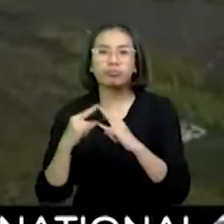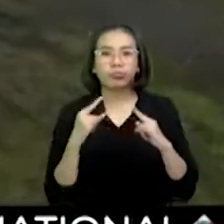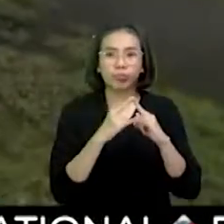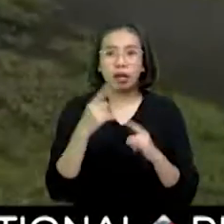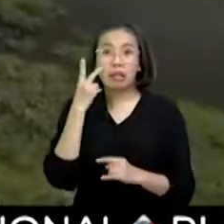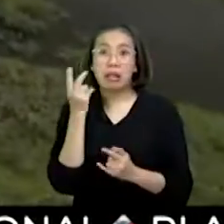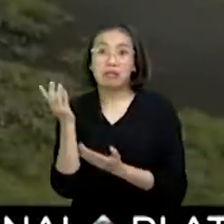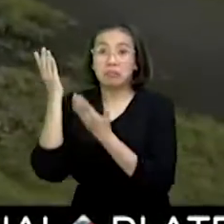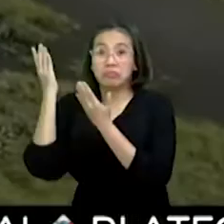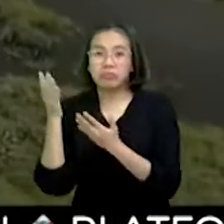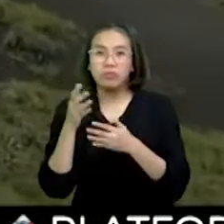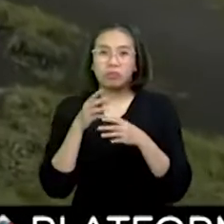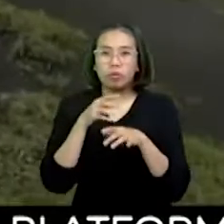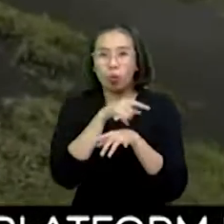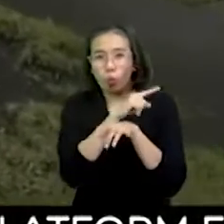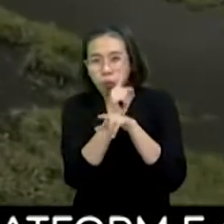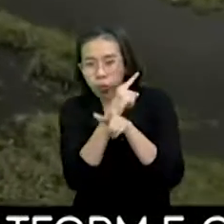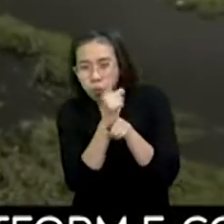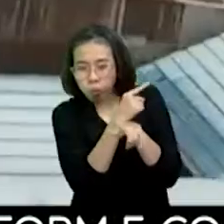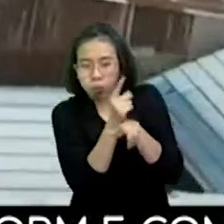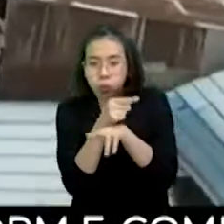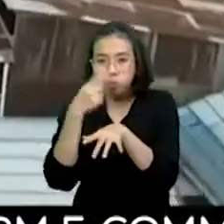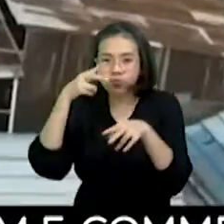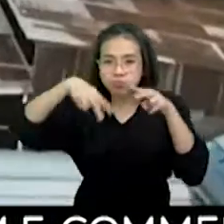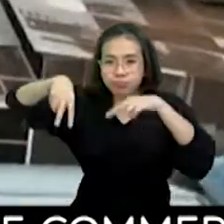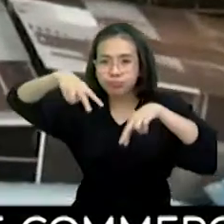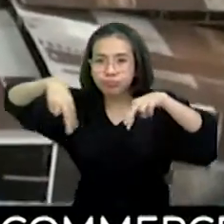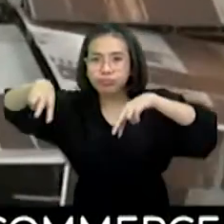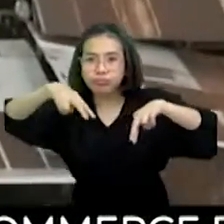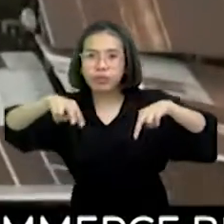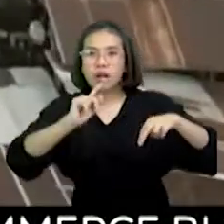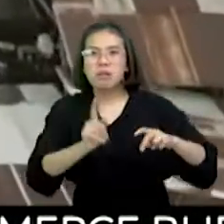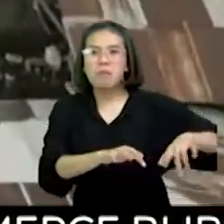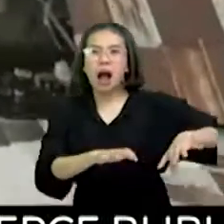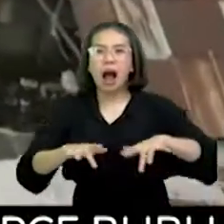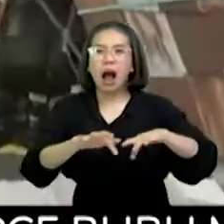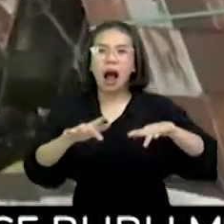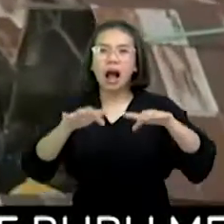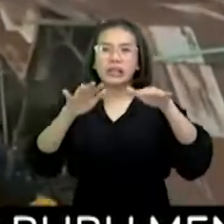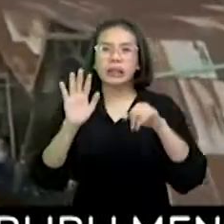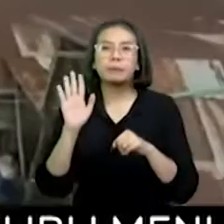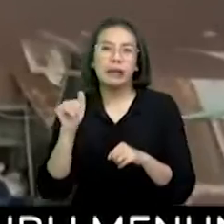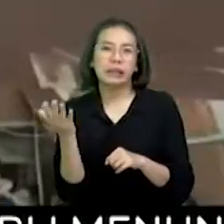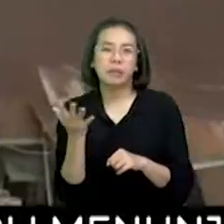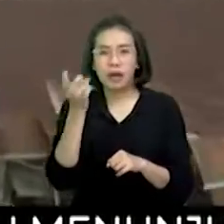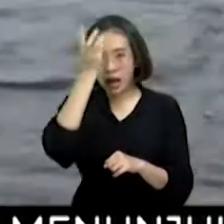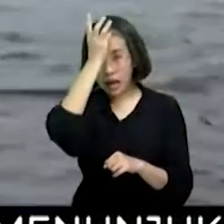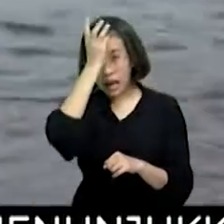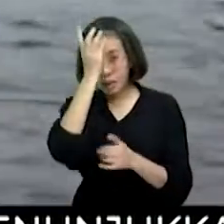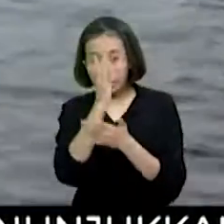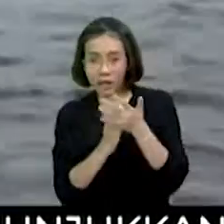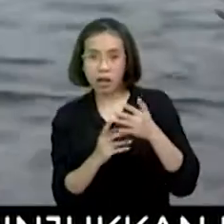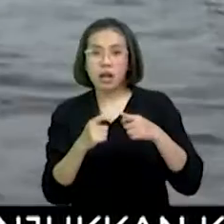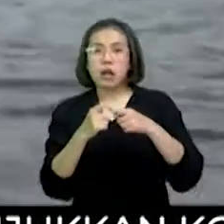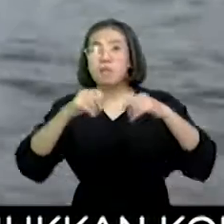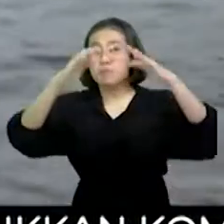Pantauan udara Jumat pagi, banjir masih merendam ribuan rumah di 5 kecamatan di Kota Palangkaraya, Kalimantan Tengah. Ketinggian air mulai